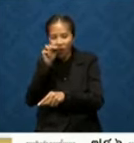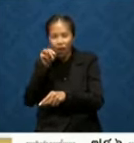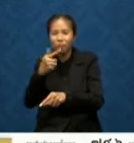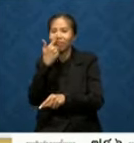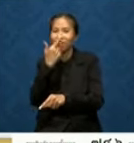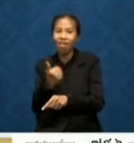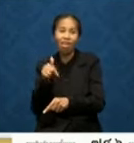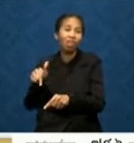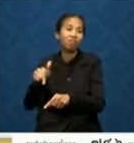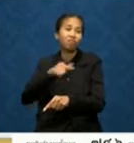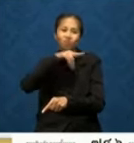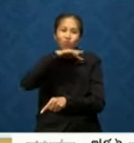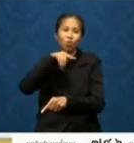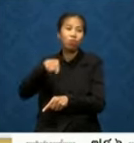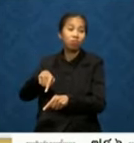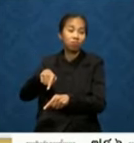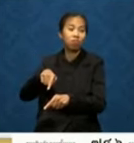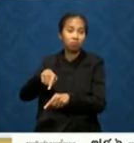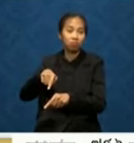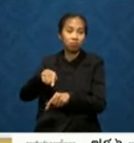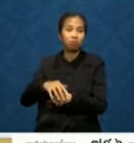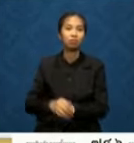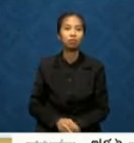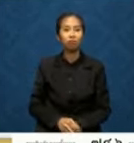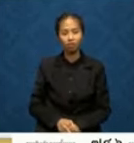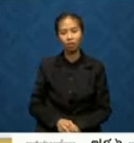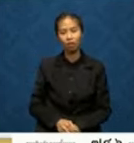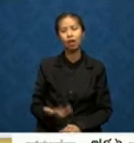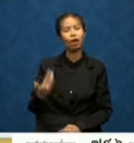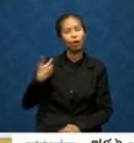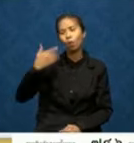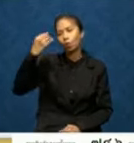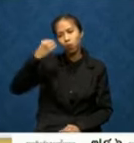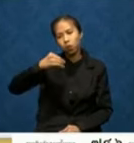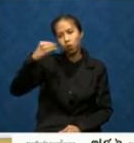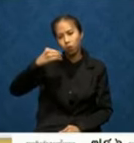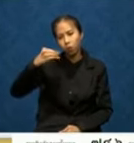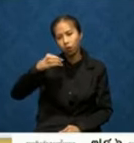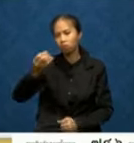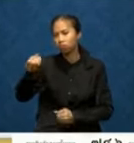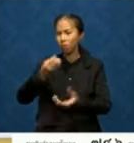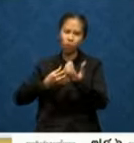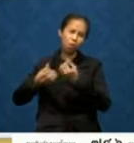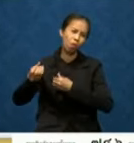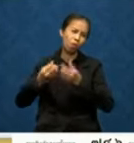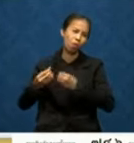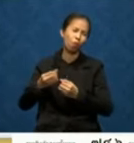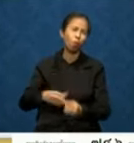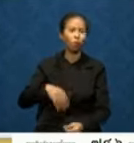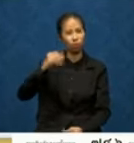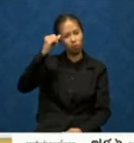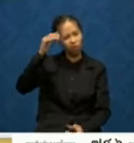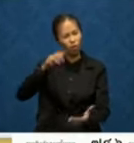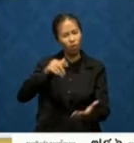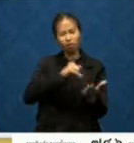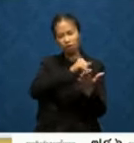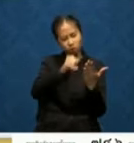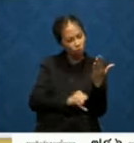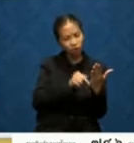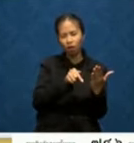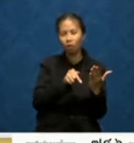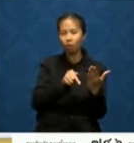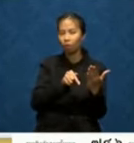ครับเพื่อนสมาชิกเราจะได้ยินเกือบทุกวันว่าคุณภาพน้ำในชนบทหรืออยู่ในเขตเลือกตั้งของ